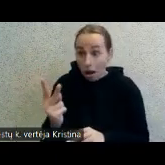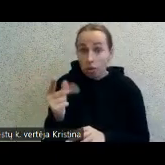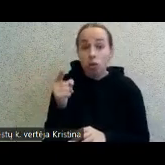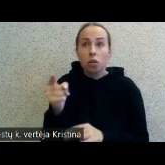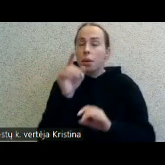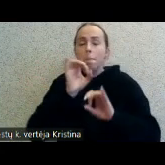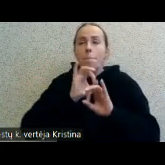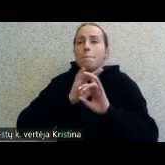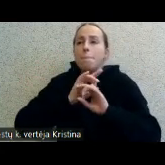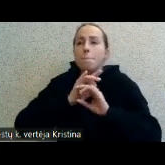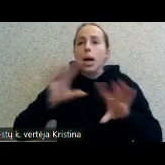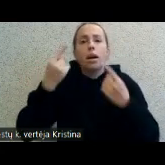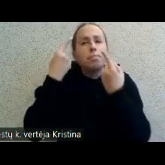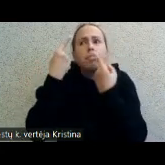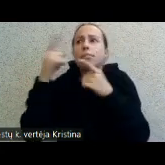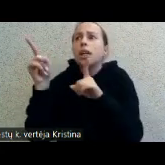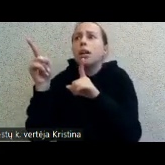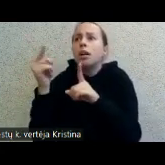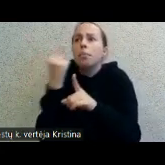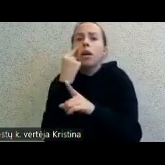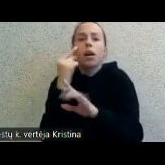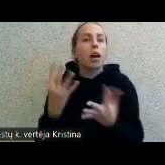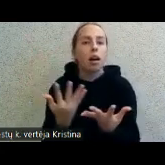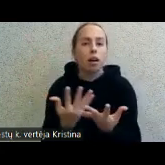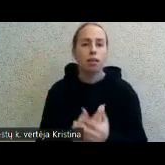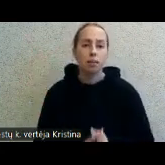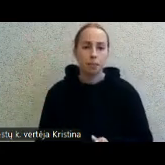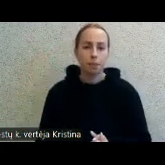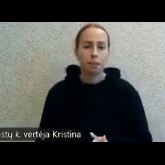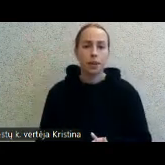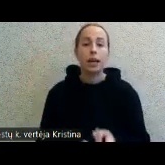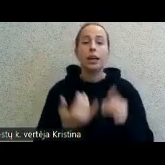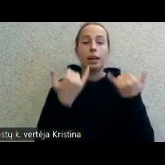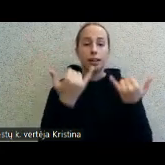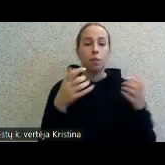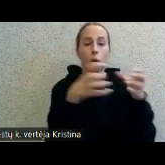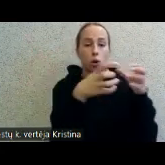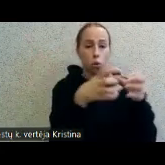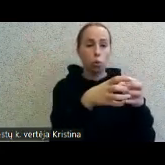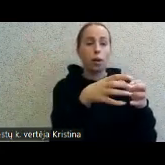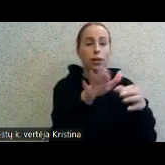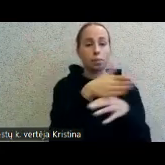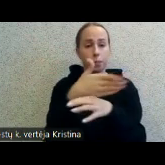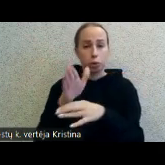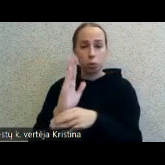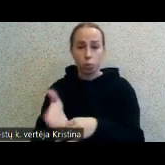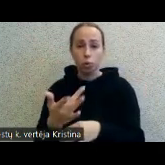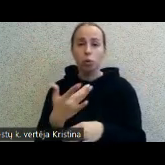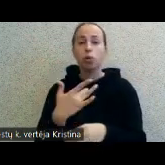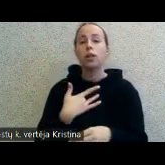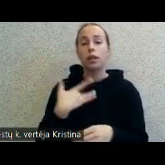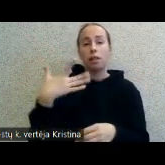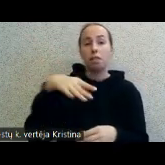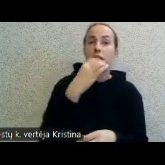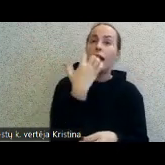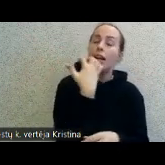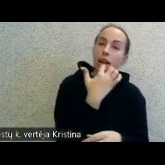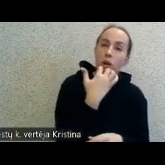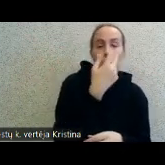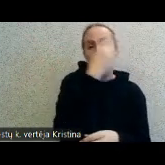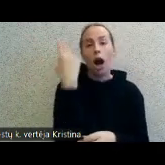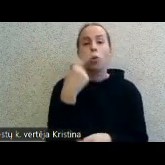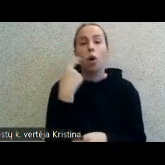Aš manau, kad čia dabar susiskirstę į grupės, jūs galbūt ne visi būsite literatūros ar anglų kalbos